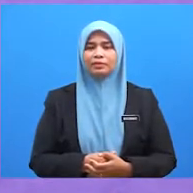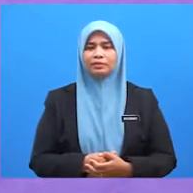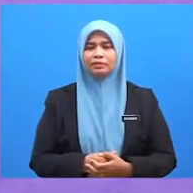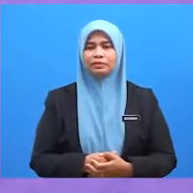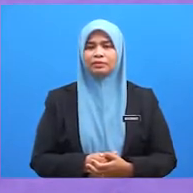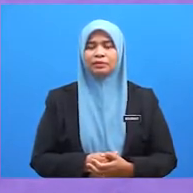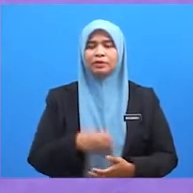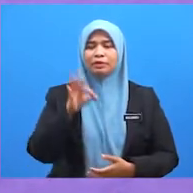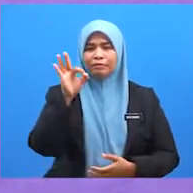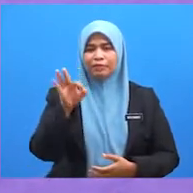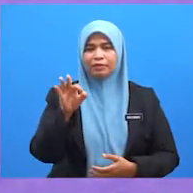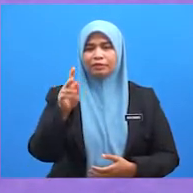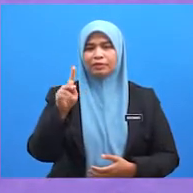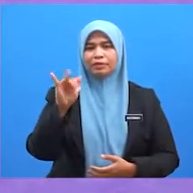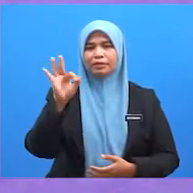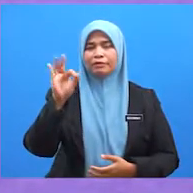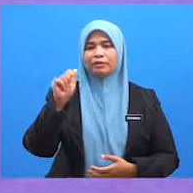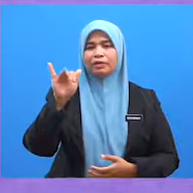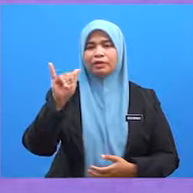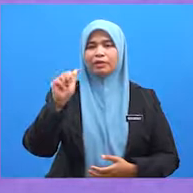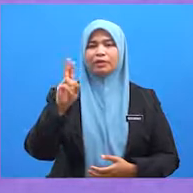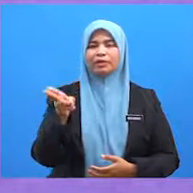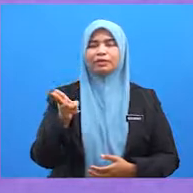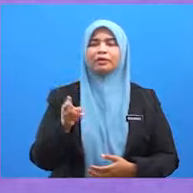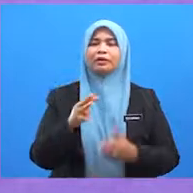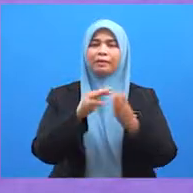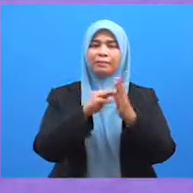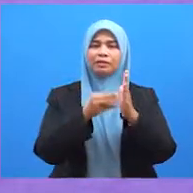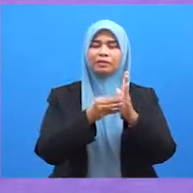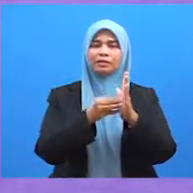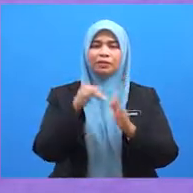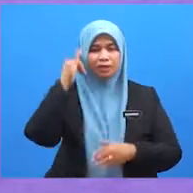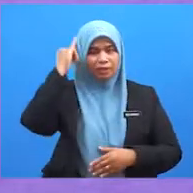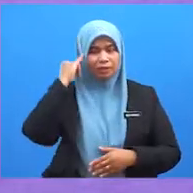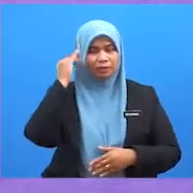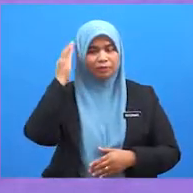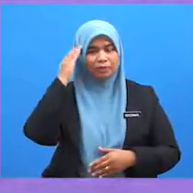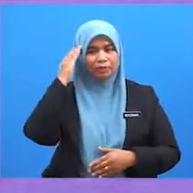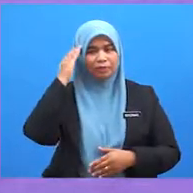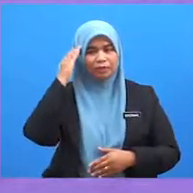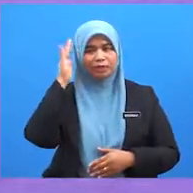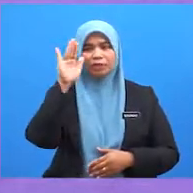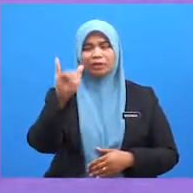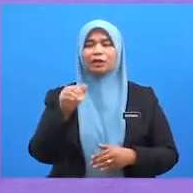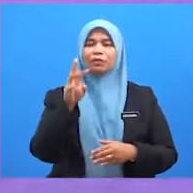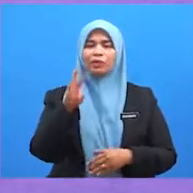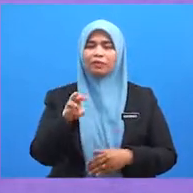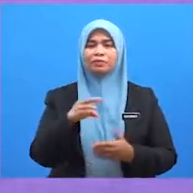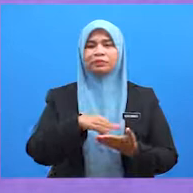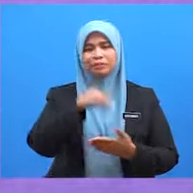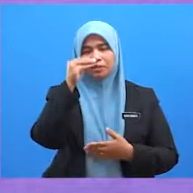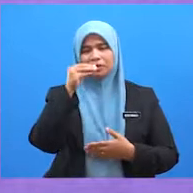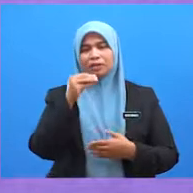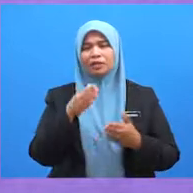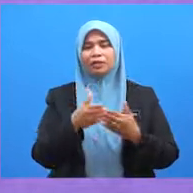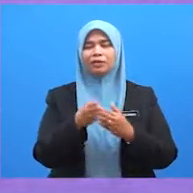Fardu Kifayah. Fardu Kifayah bermaksud ilmu pengetahuan yang wajib dituntut oleh